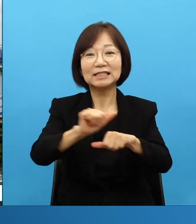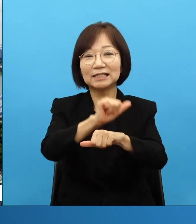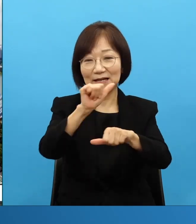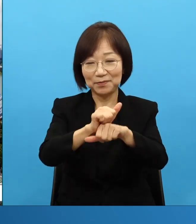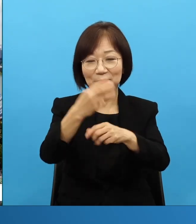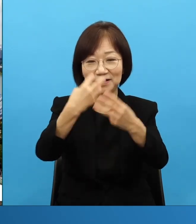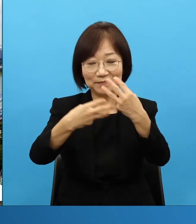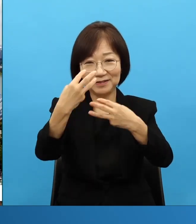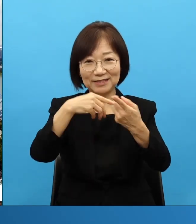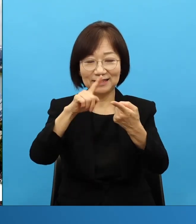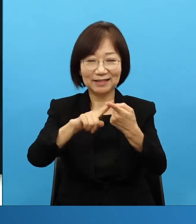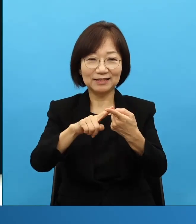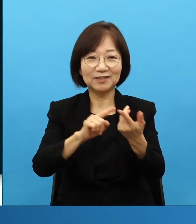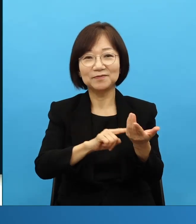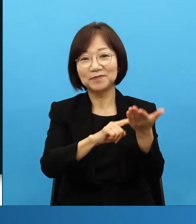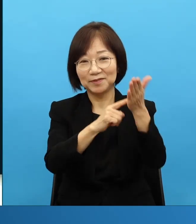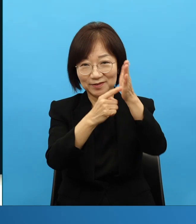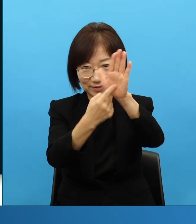소식을 전합니다.